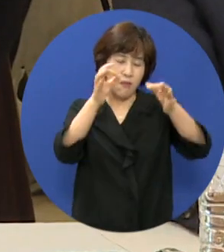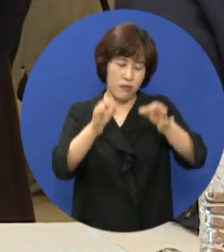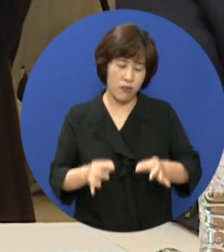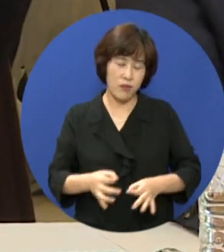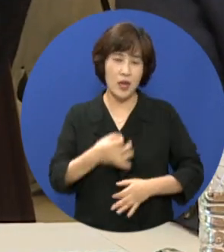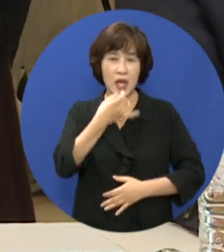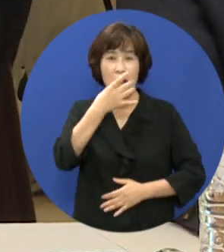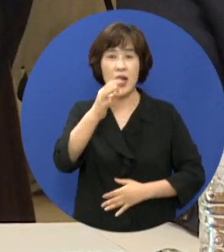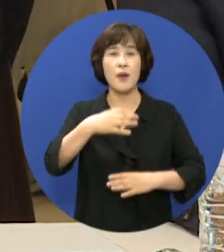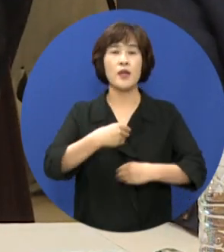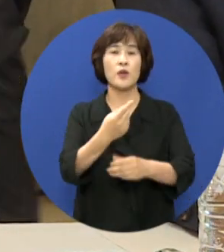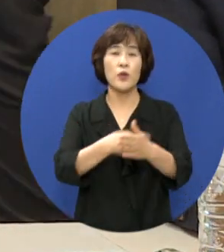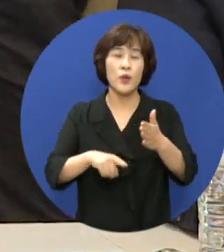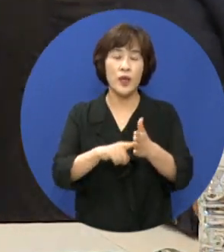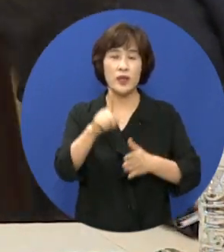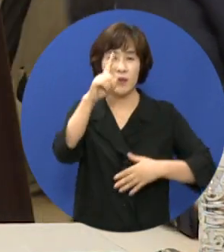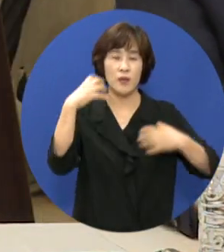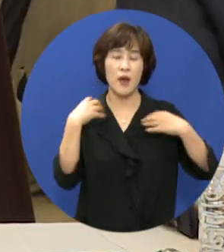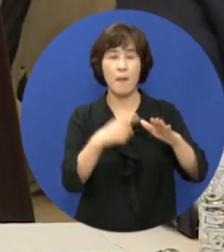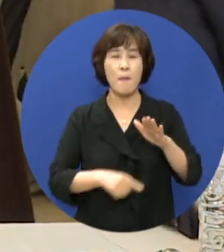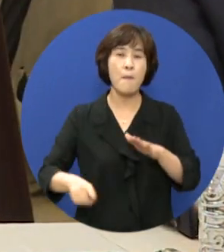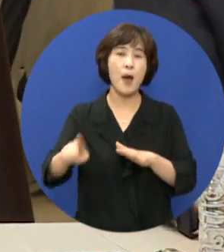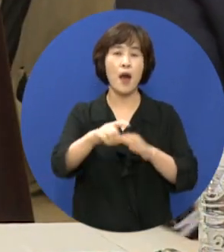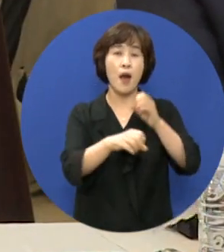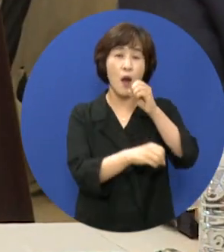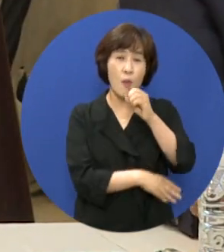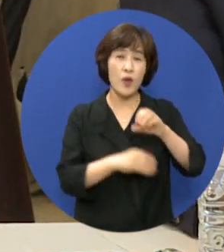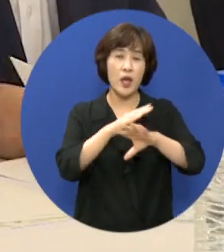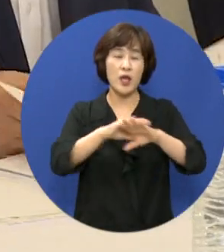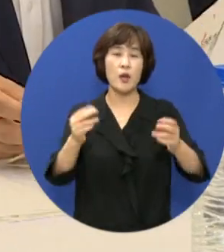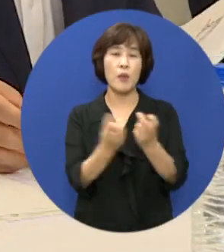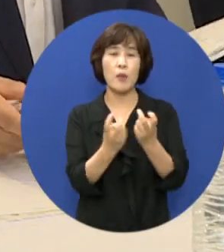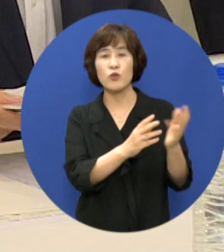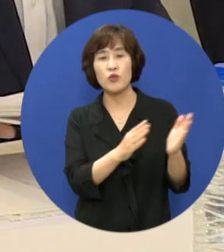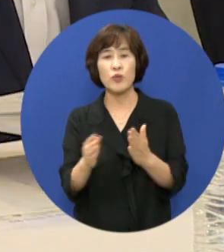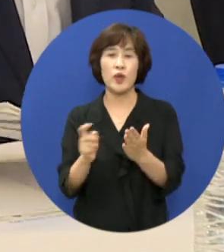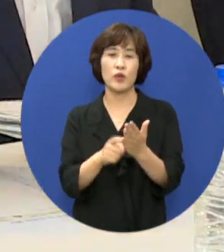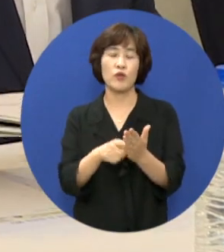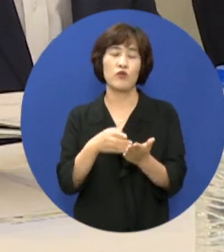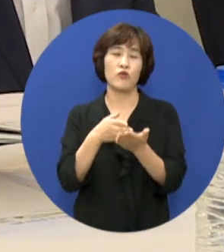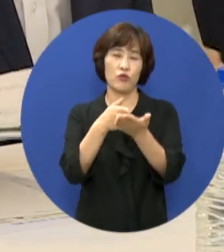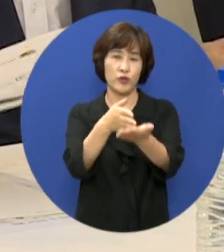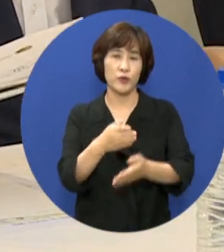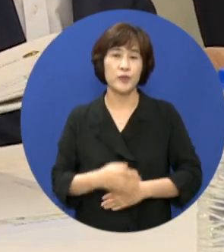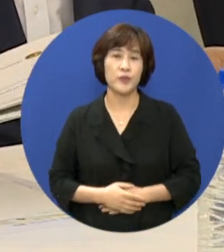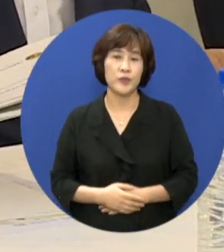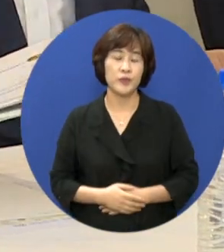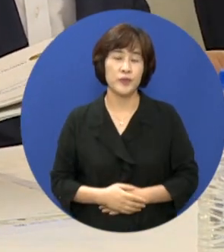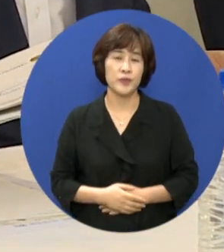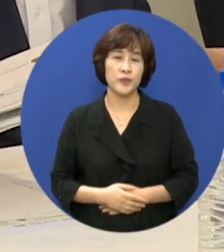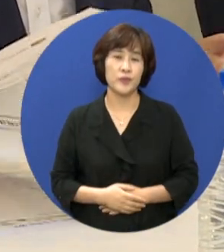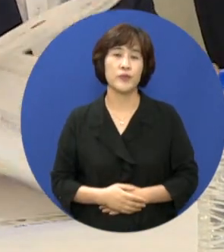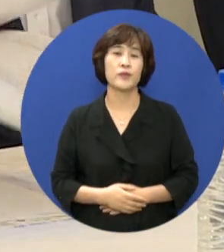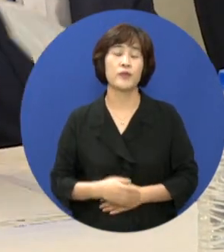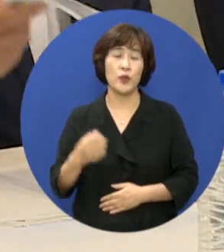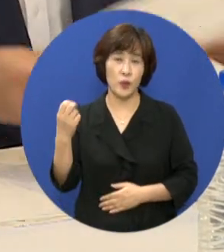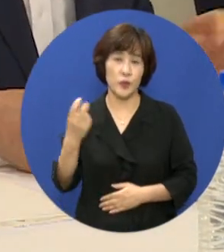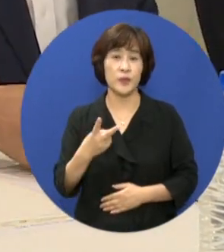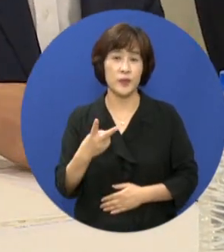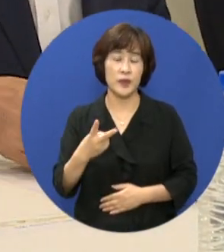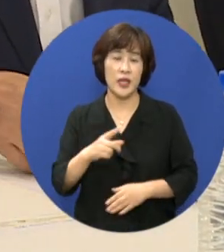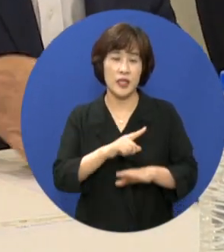쌀값 안정을 위해 정부가 앞장서 근본적인 대책을 마련해야 한다고 강조했습니다 김 이사는 또